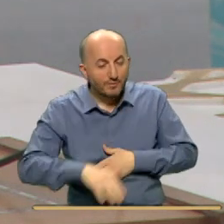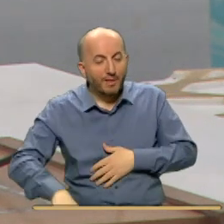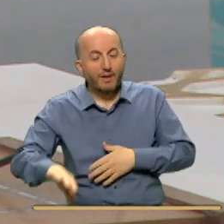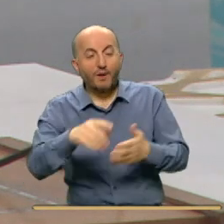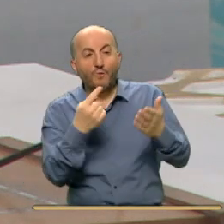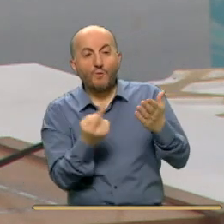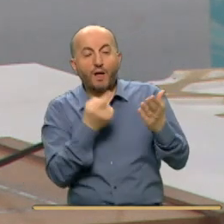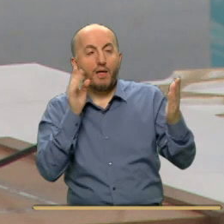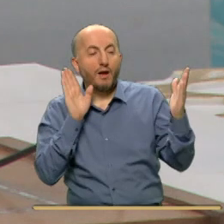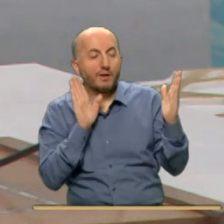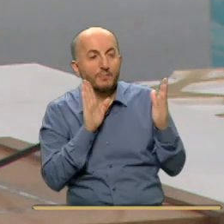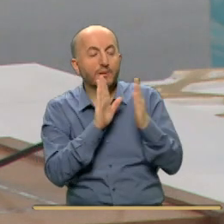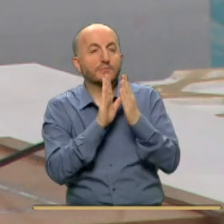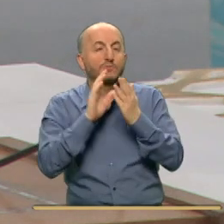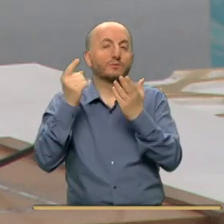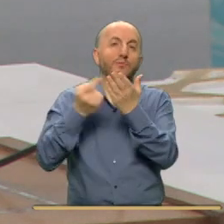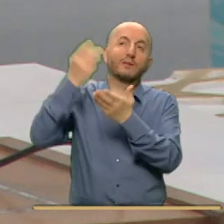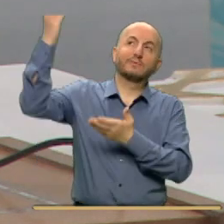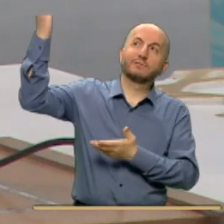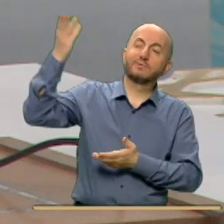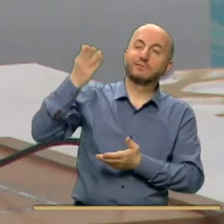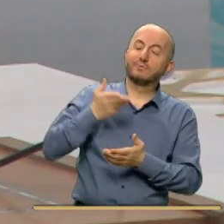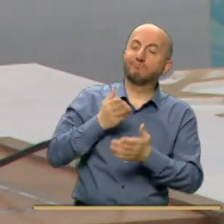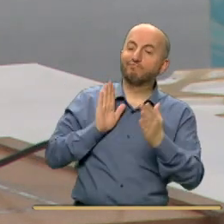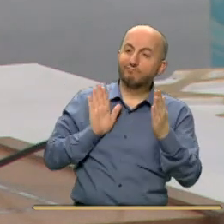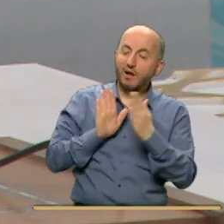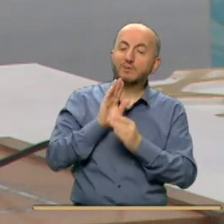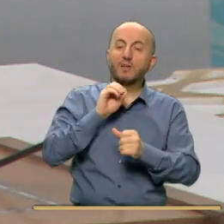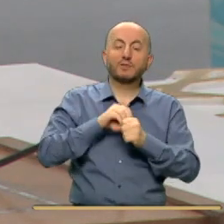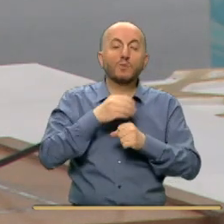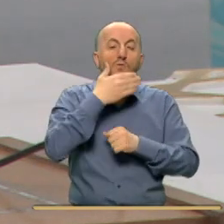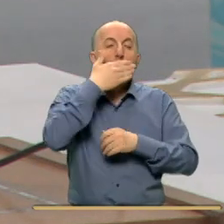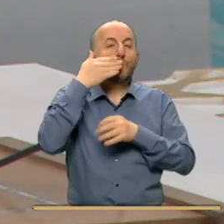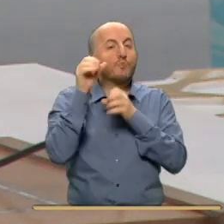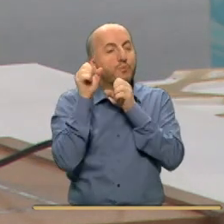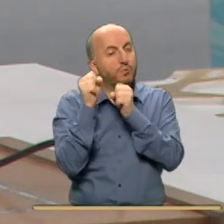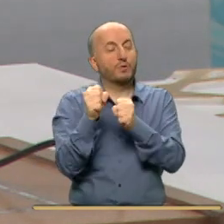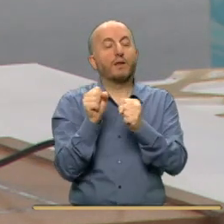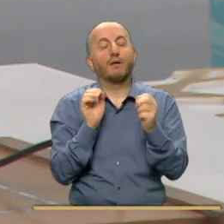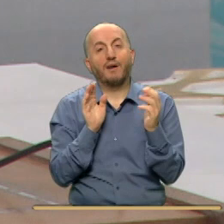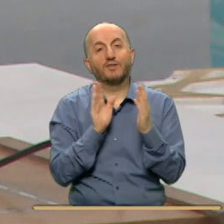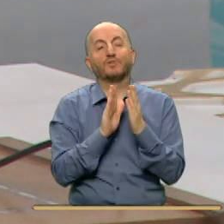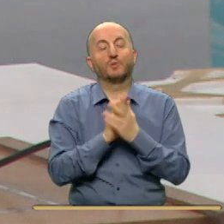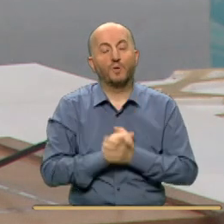olmak, Kur'an'ın indirilişini karşılamak için oruçla karşılık veriyorlar.